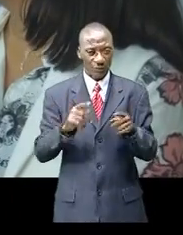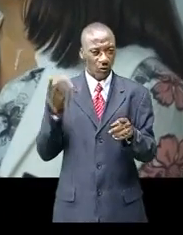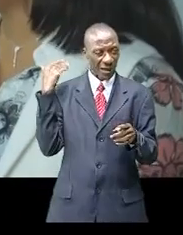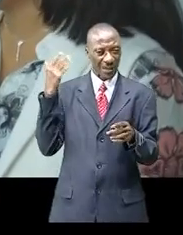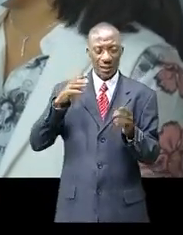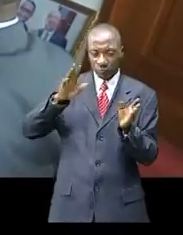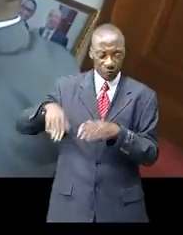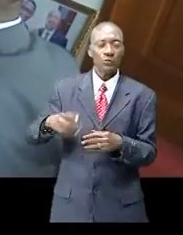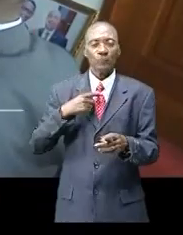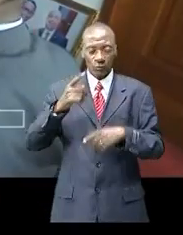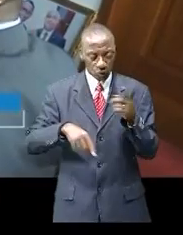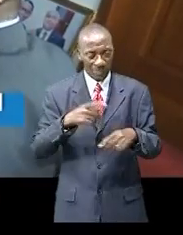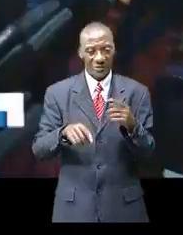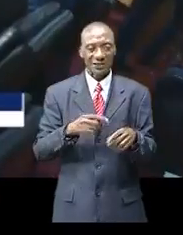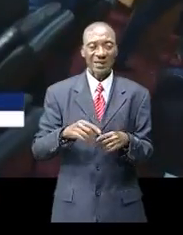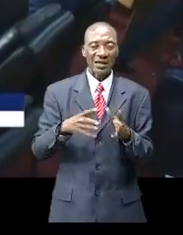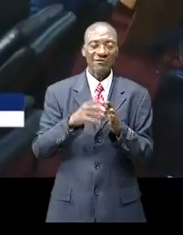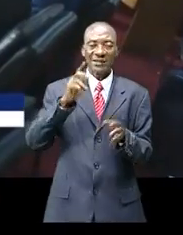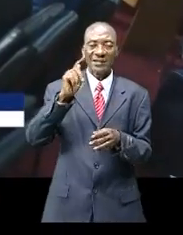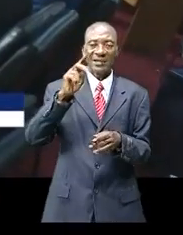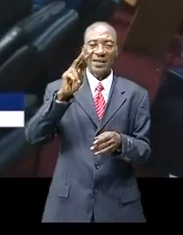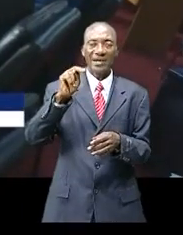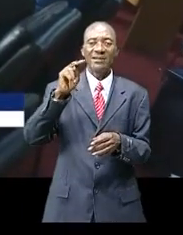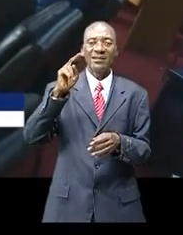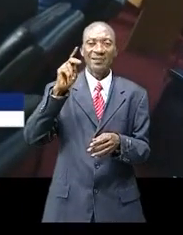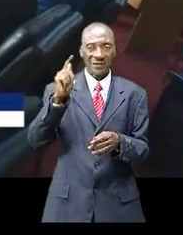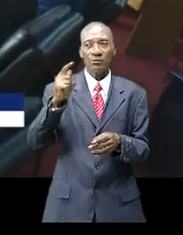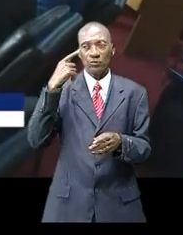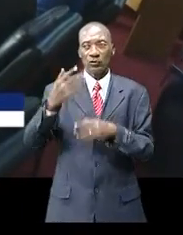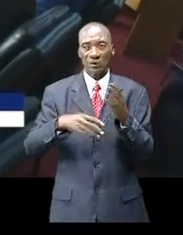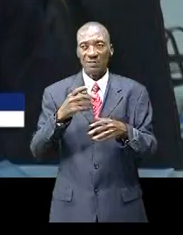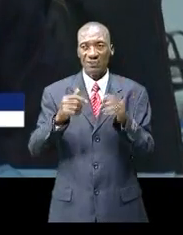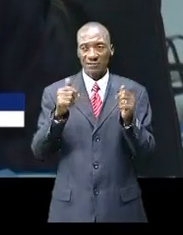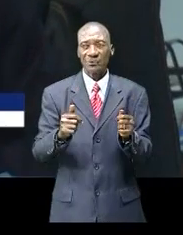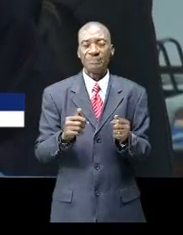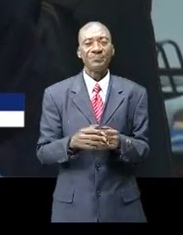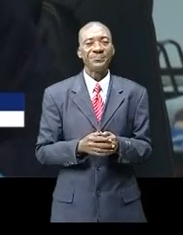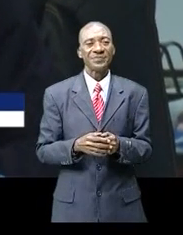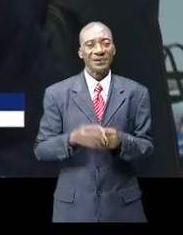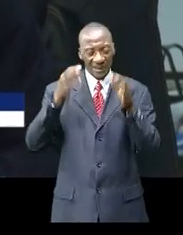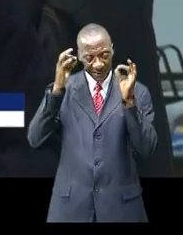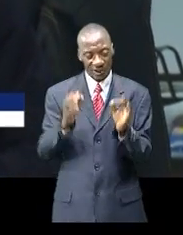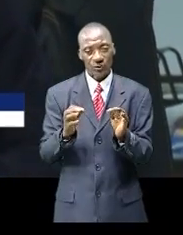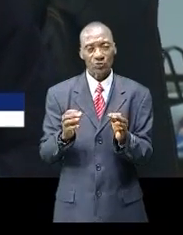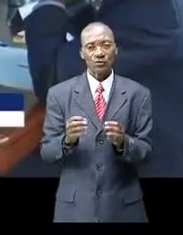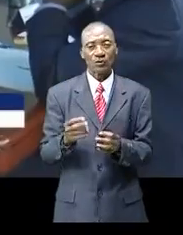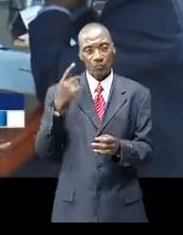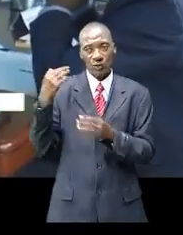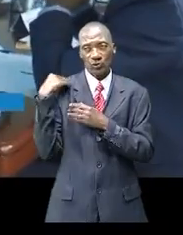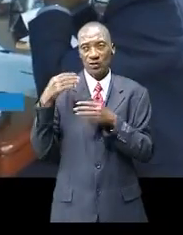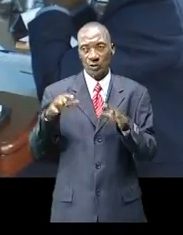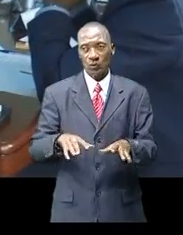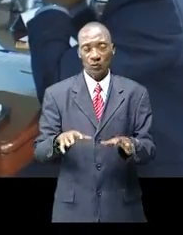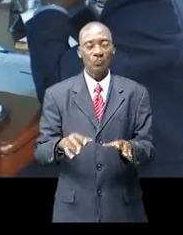applications relatives aux télécommunications. Une décision de l'Union internationale de télécommunications dont la RDC est membre